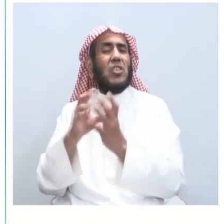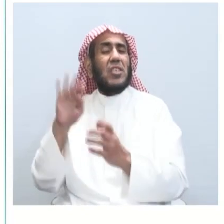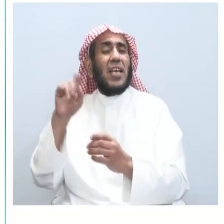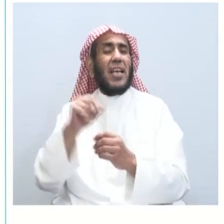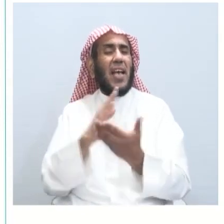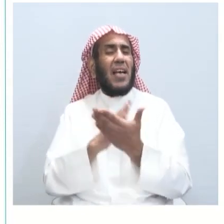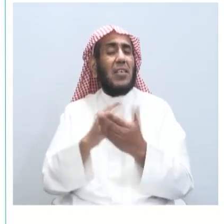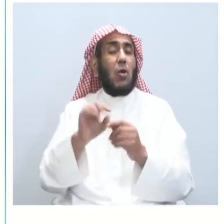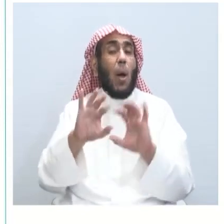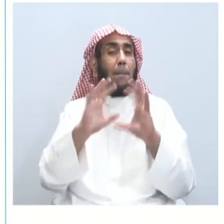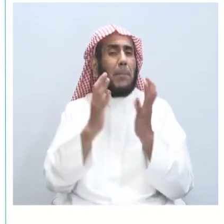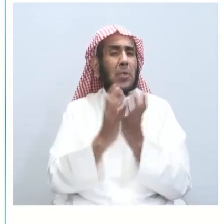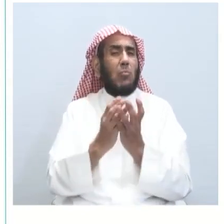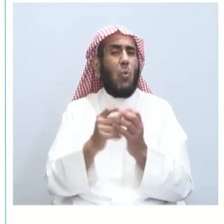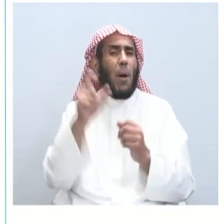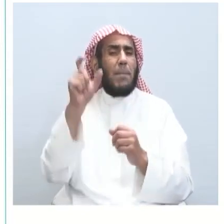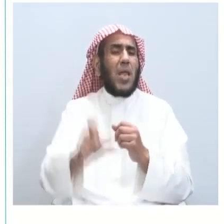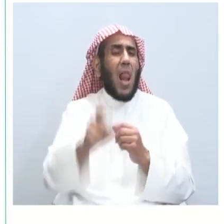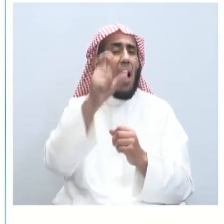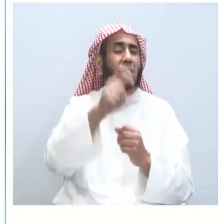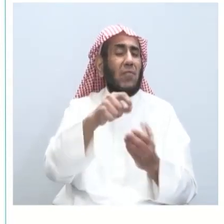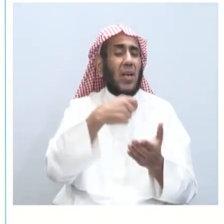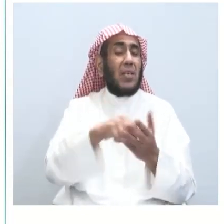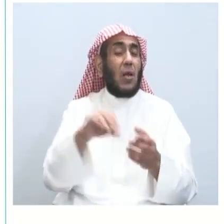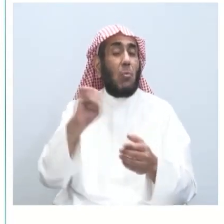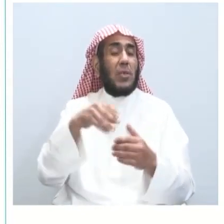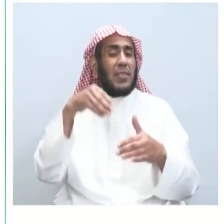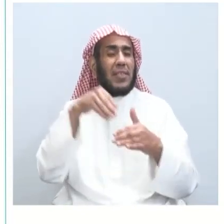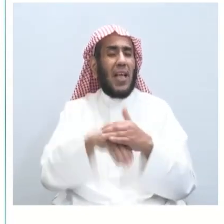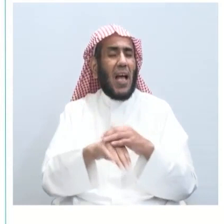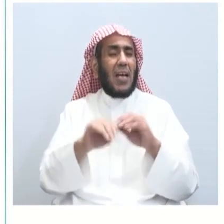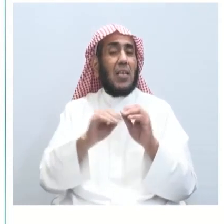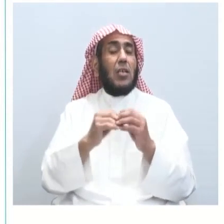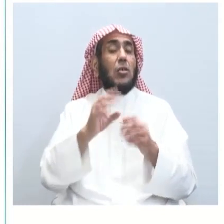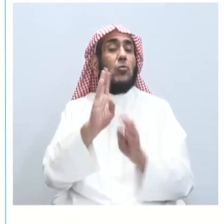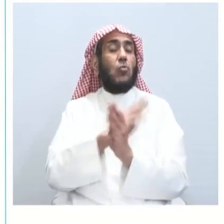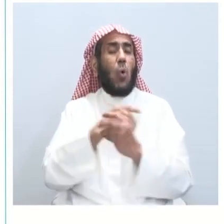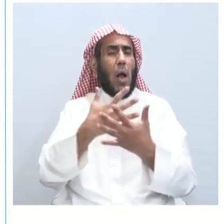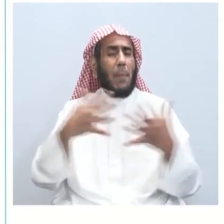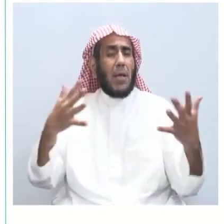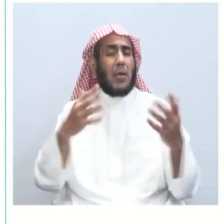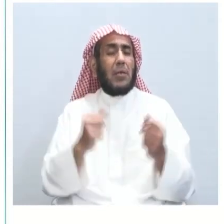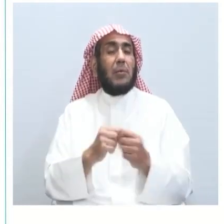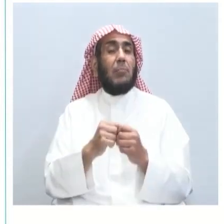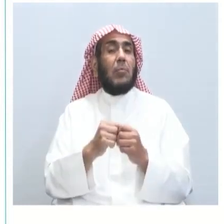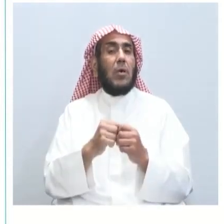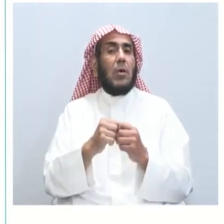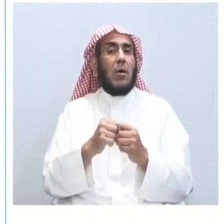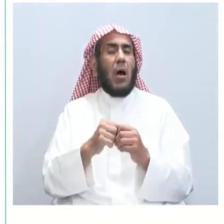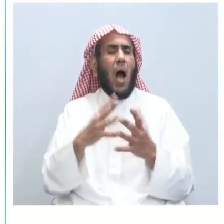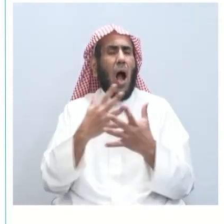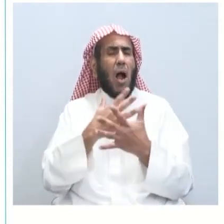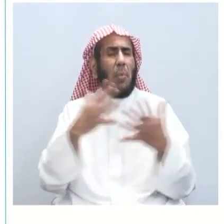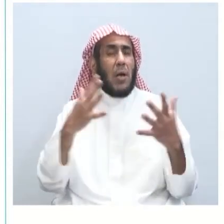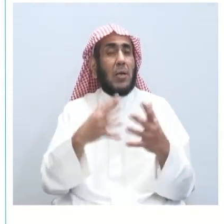مجموعه من الافراد او المؤسسات داخل سوق كبير اكبر او سوق